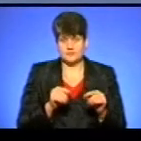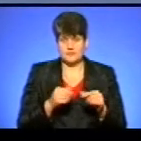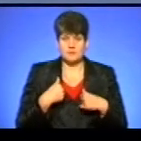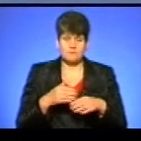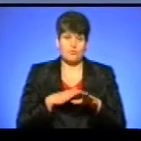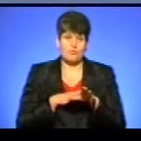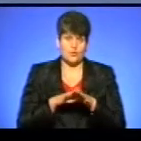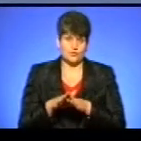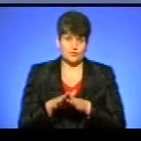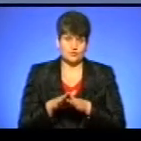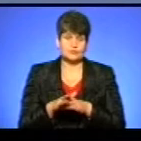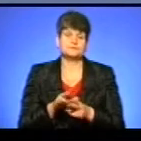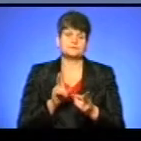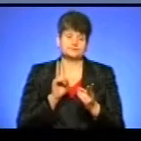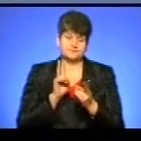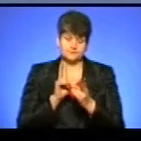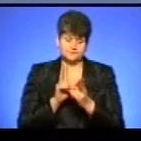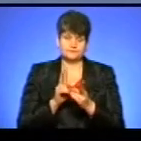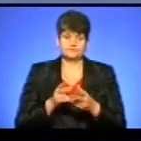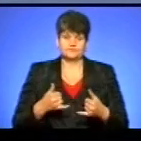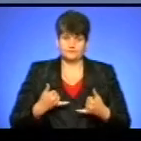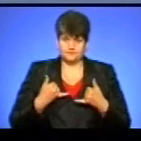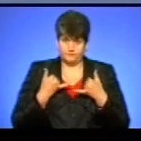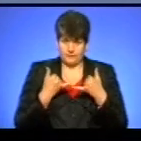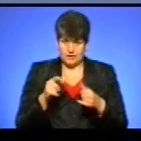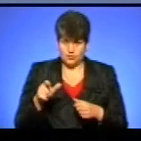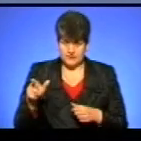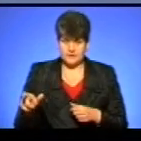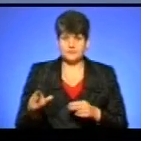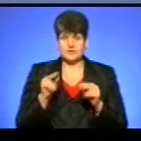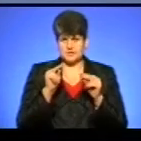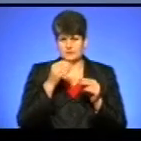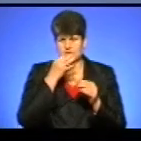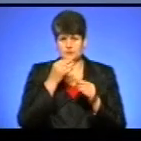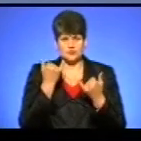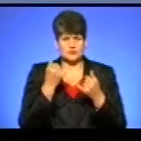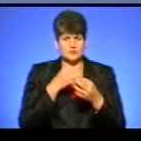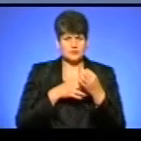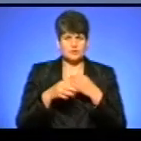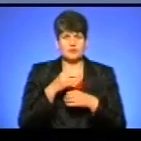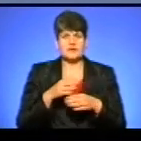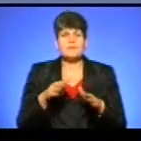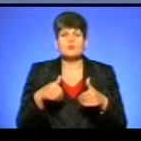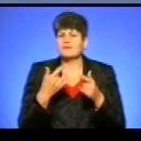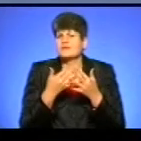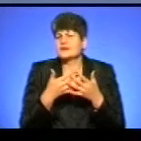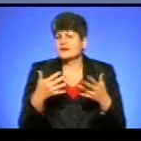повністю пішли на зустріч людям. Відверто скажу, що під час сьогоднішнього діалогу я пропонував декілька варіантів розвитку